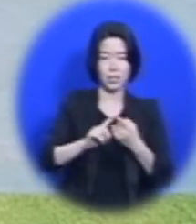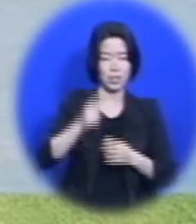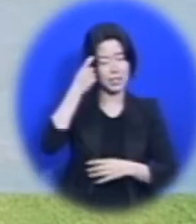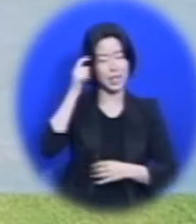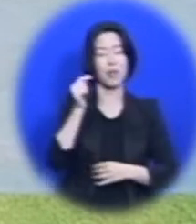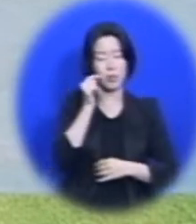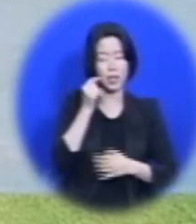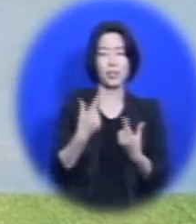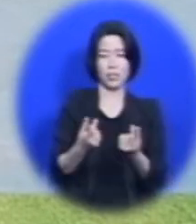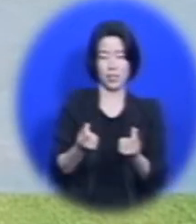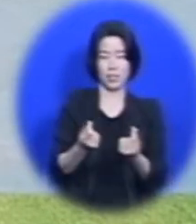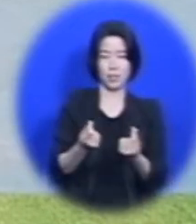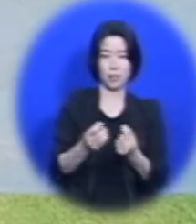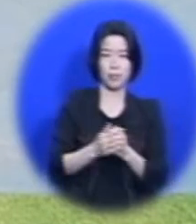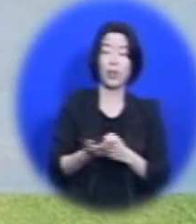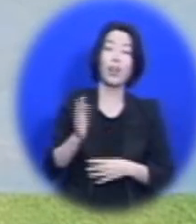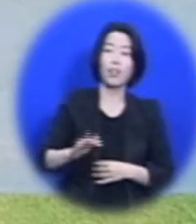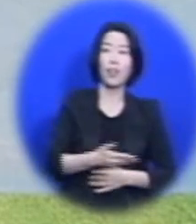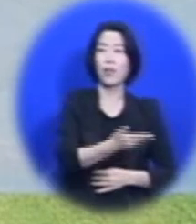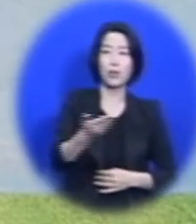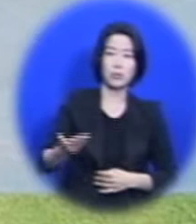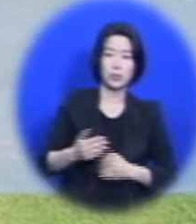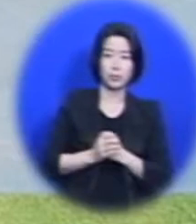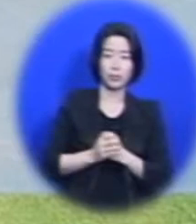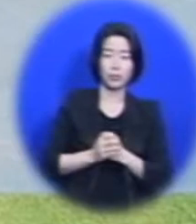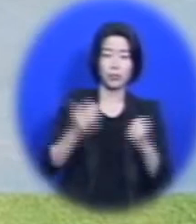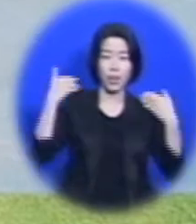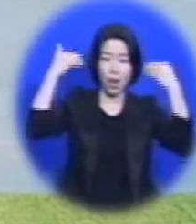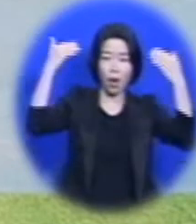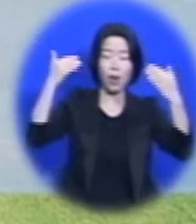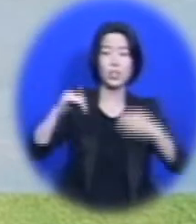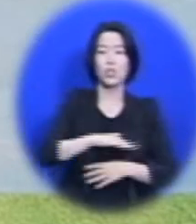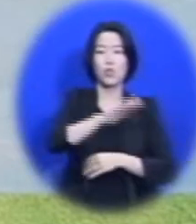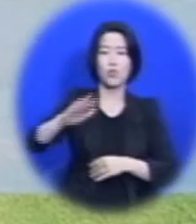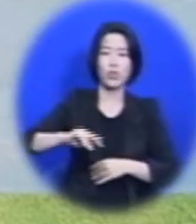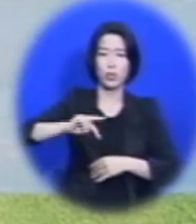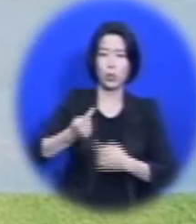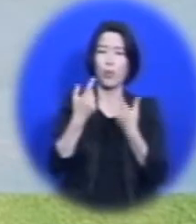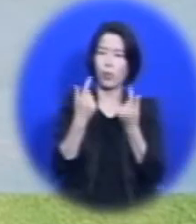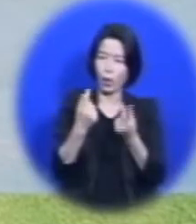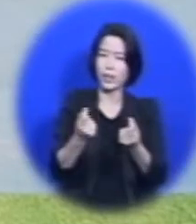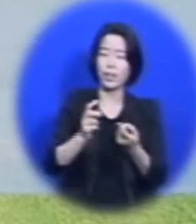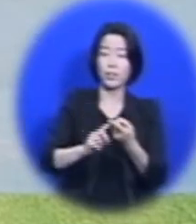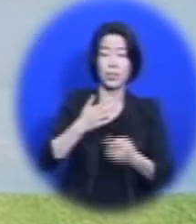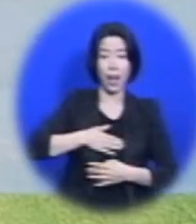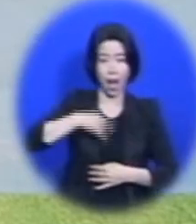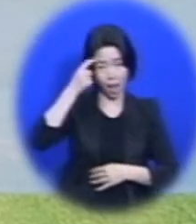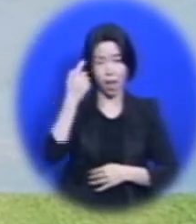같습니다. 근데 여러분, 어른들인 우리들도 사실 그렇다는 것을